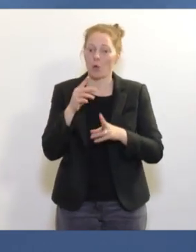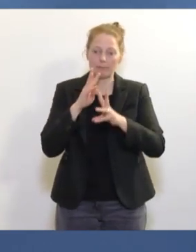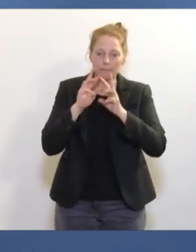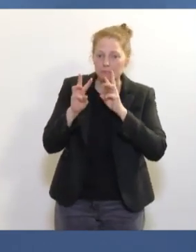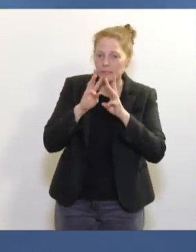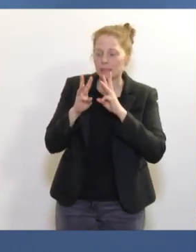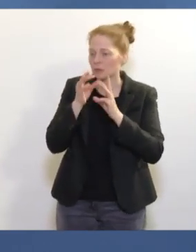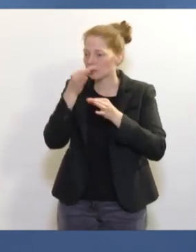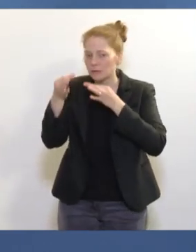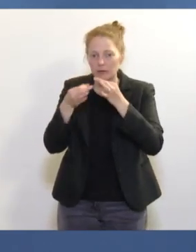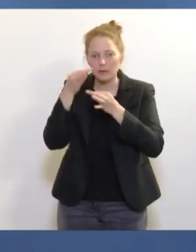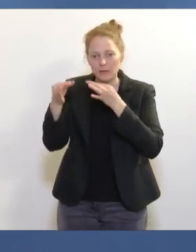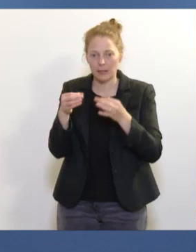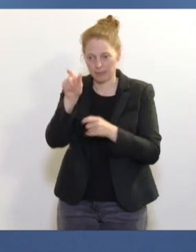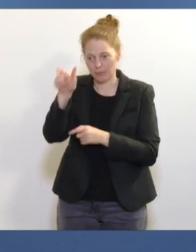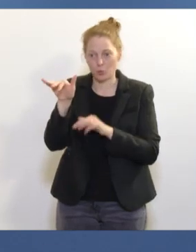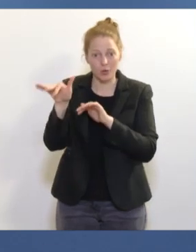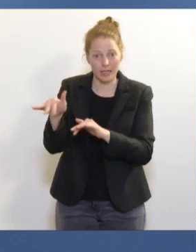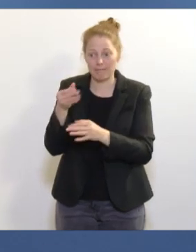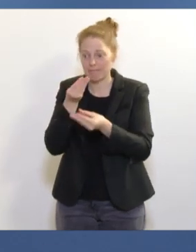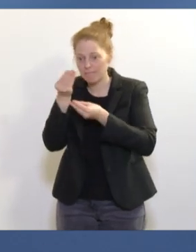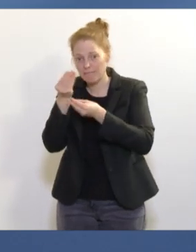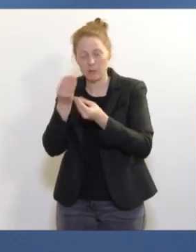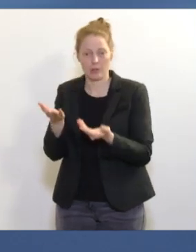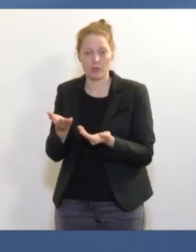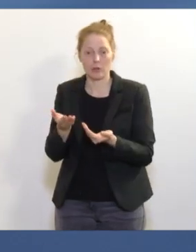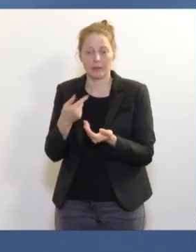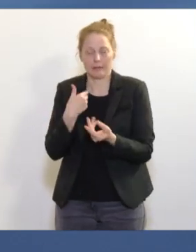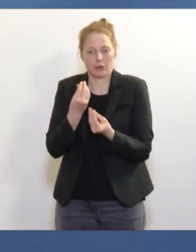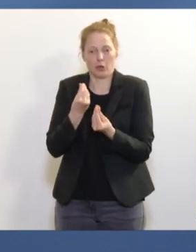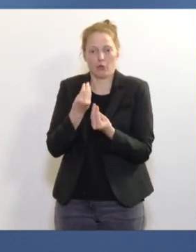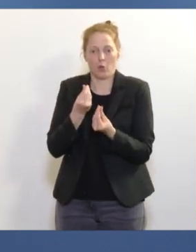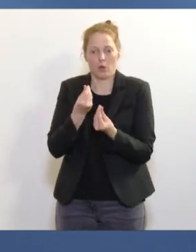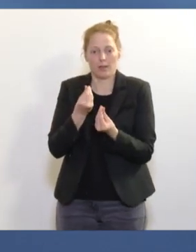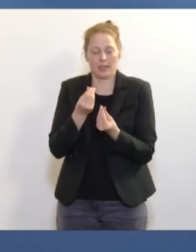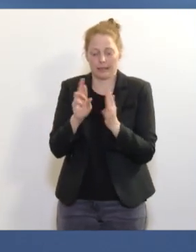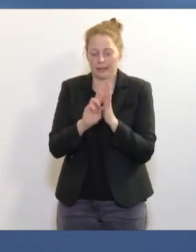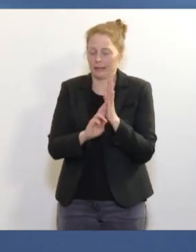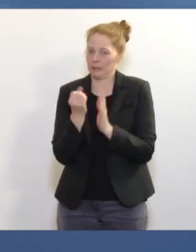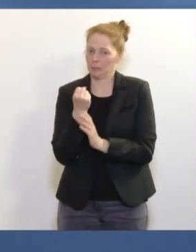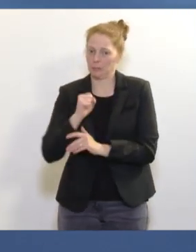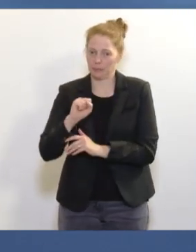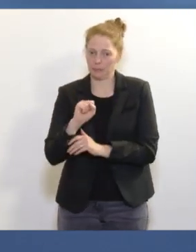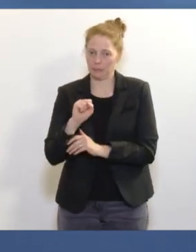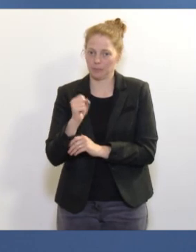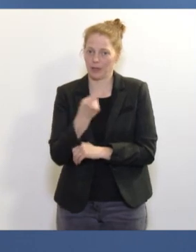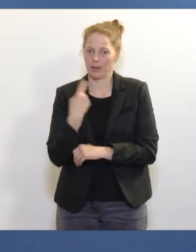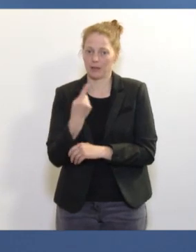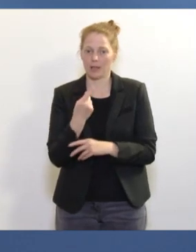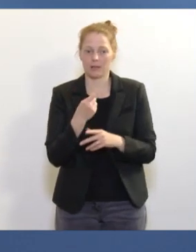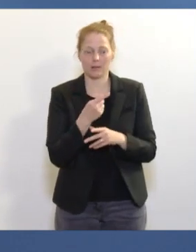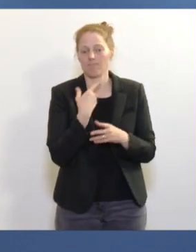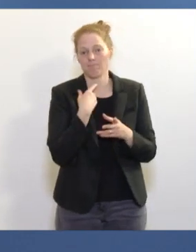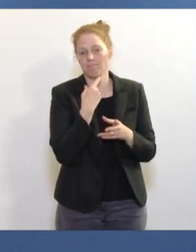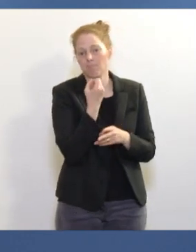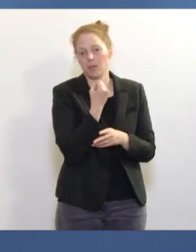machen mit den Leuten, die auf der Platz antreffen. Aber wenn wir merken, dass Freude gemerkt werden, dann gehen wir direkt weiter in den Park gehen.